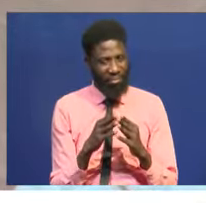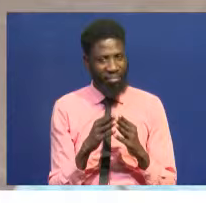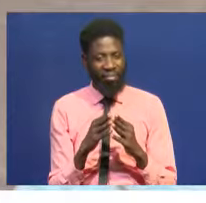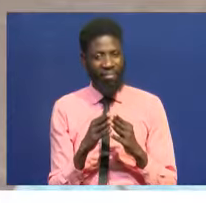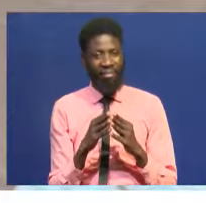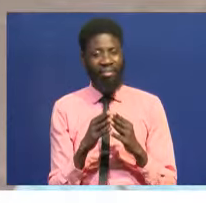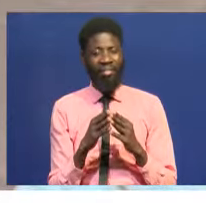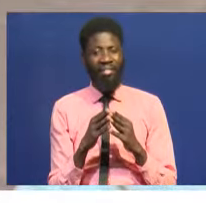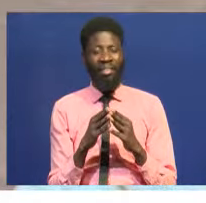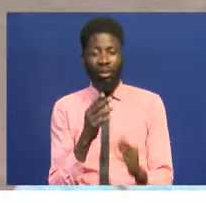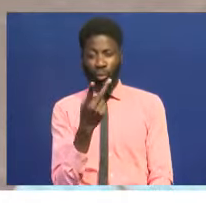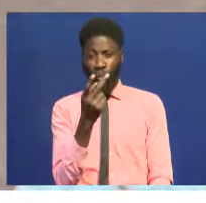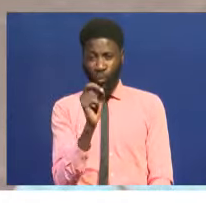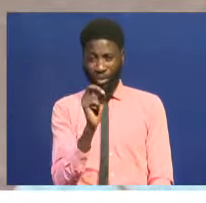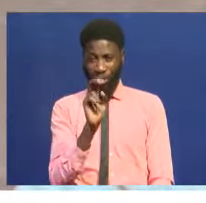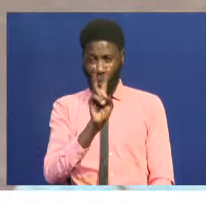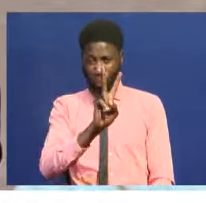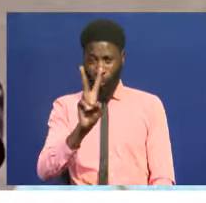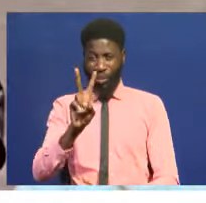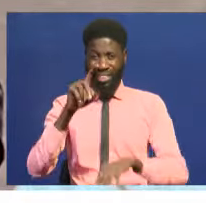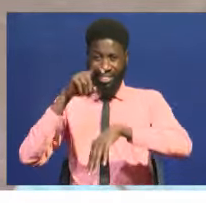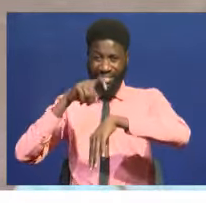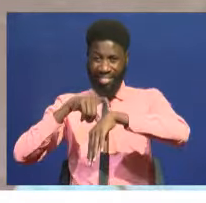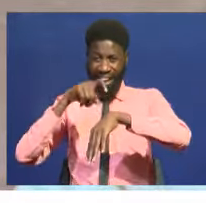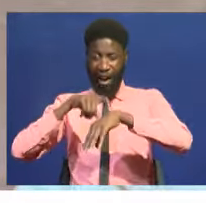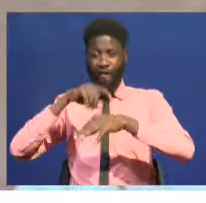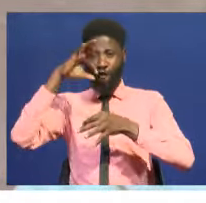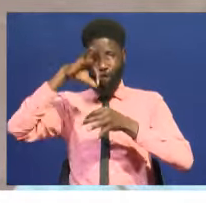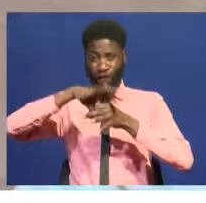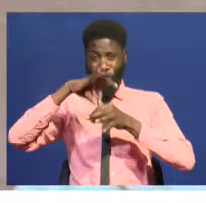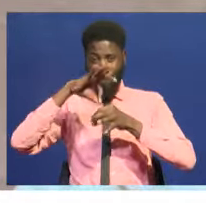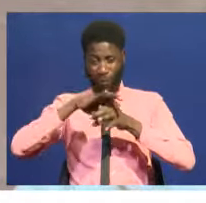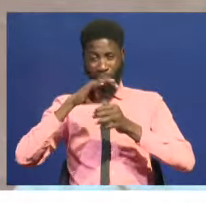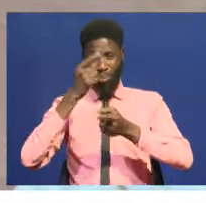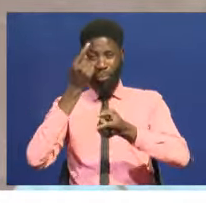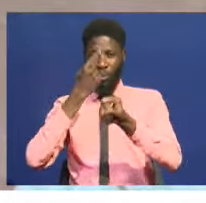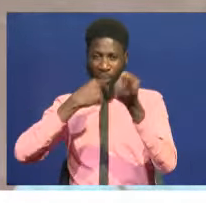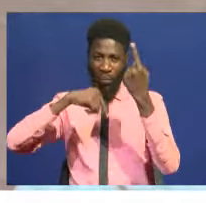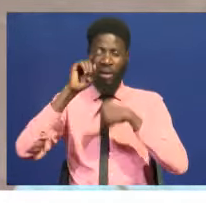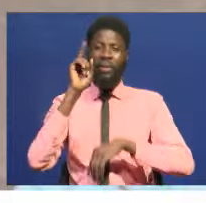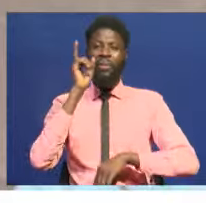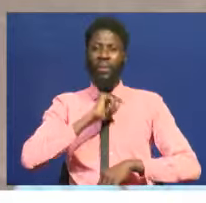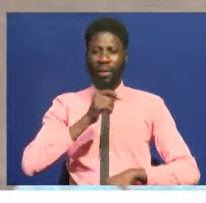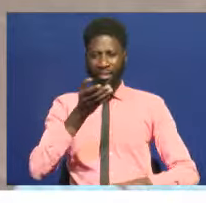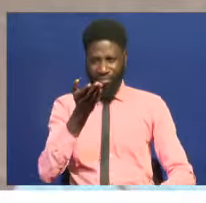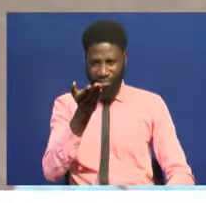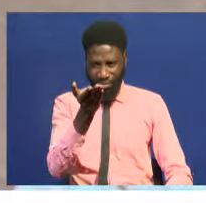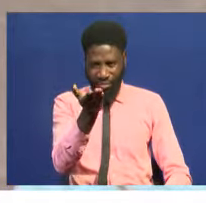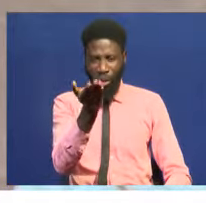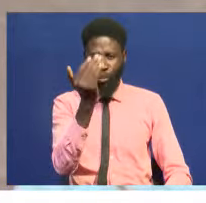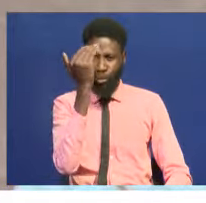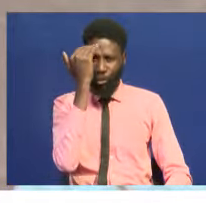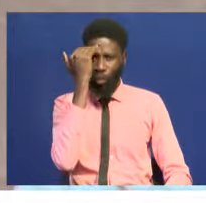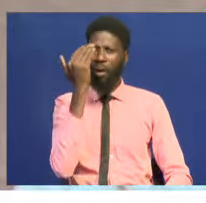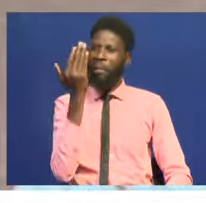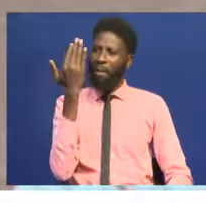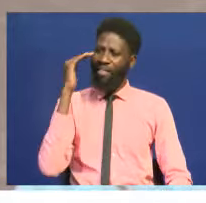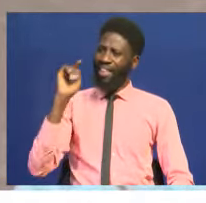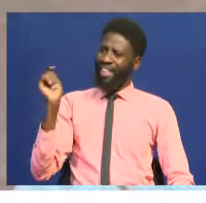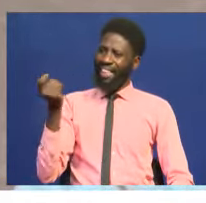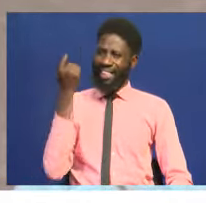tumechaguliwa 2022, munajua tayari Kenya ilikuwa katika orodha ya